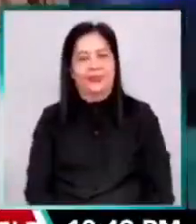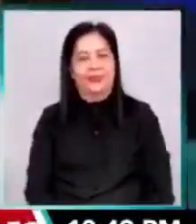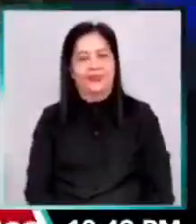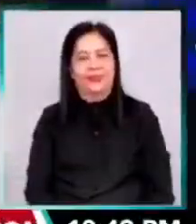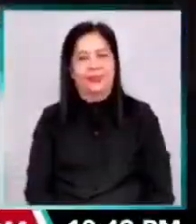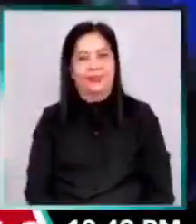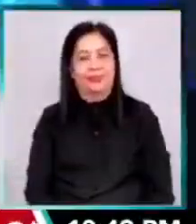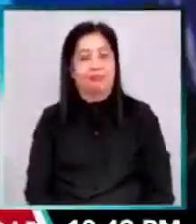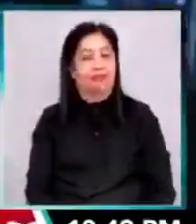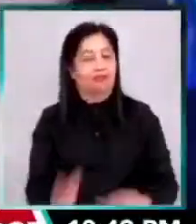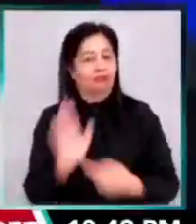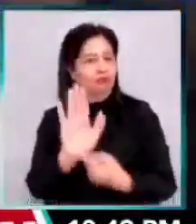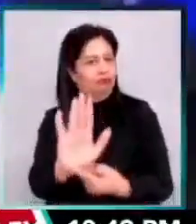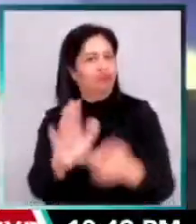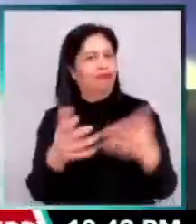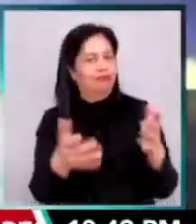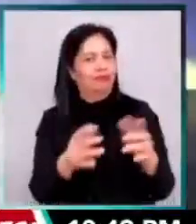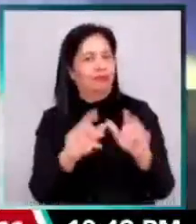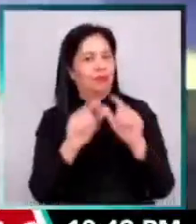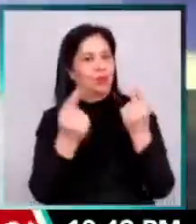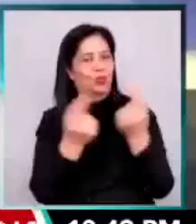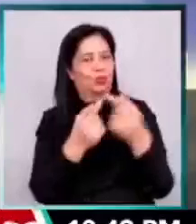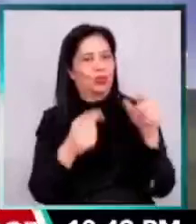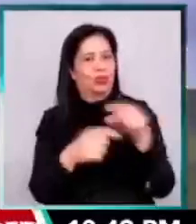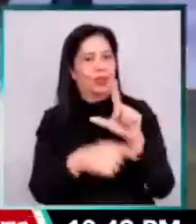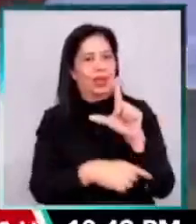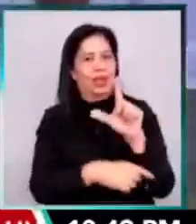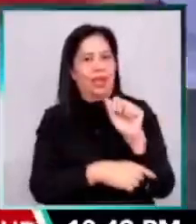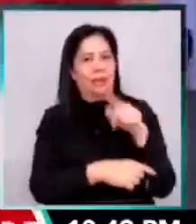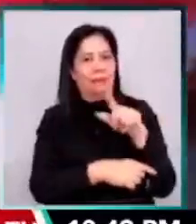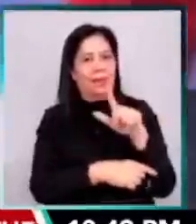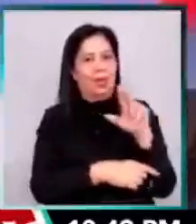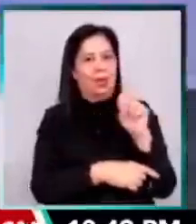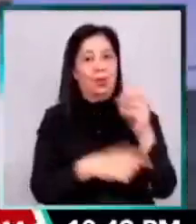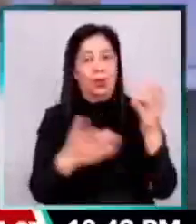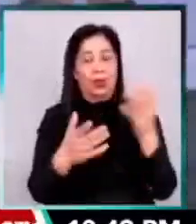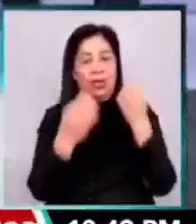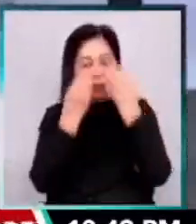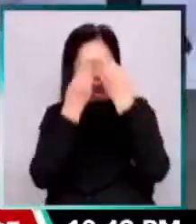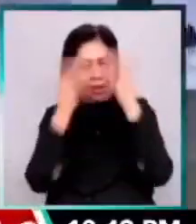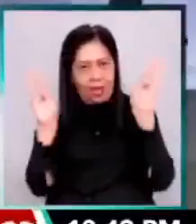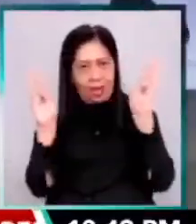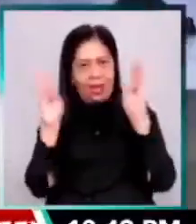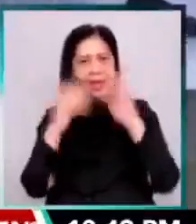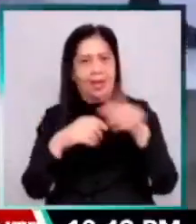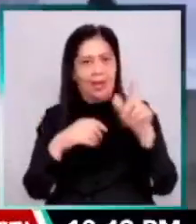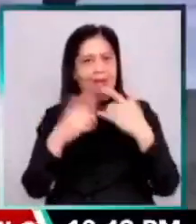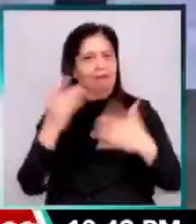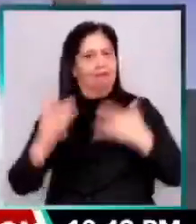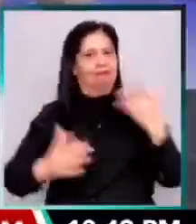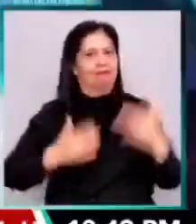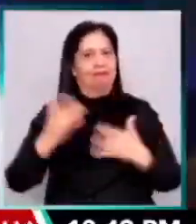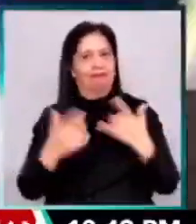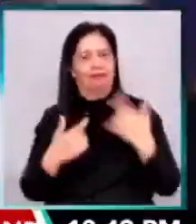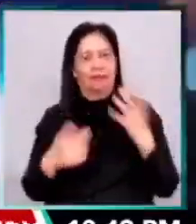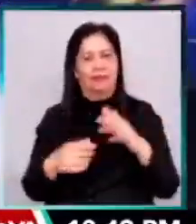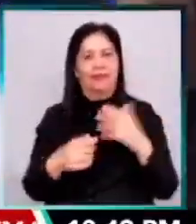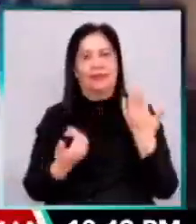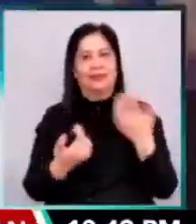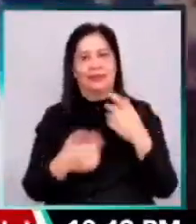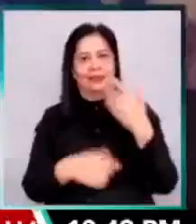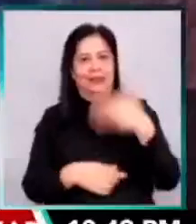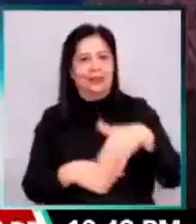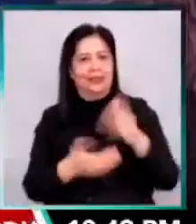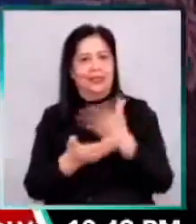Nagpasiklab ang K-pop girl group na Lapillus sa Eat Bulaga. Fiery and dynamic ang performance nila sa new single na